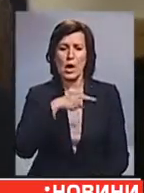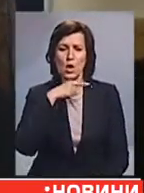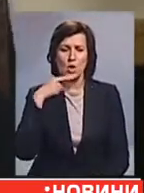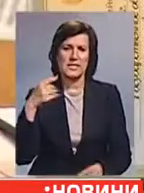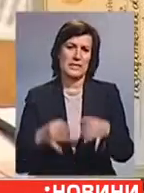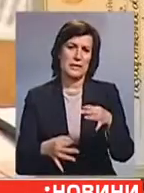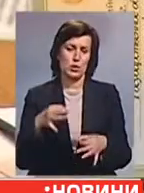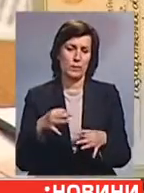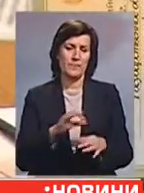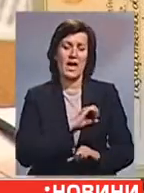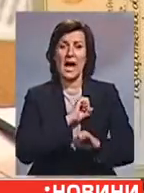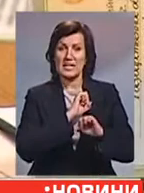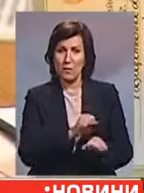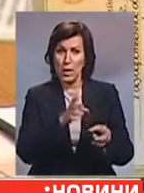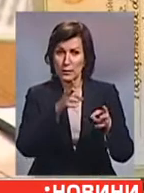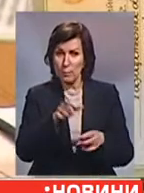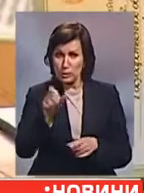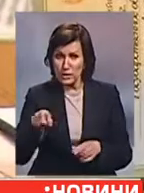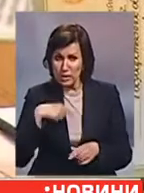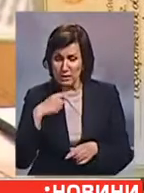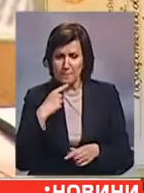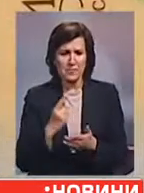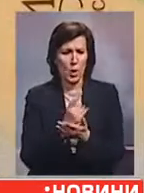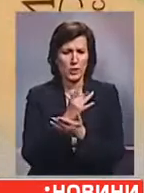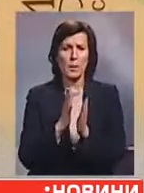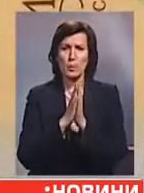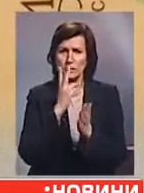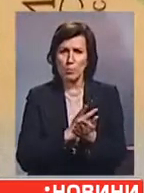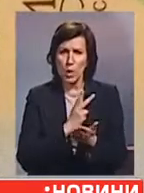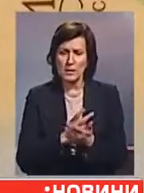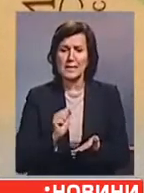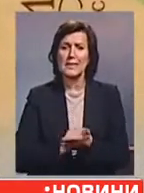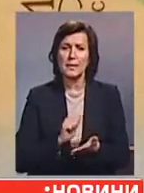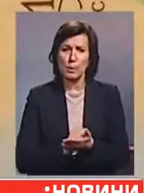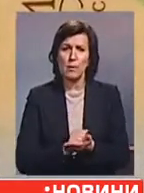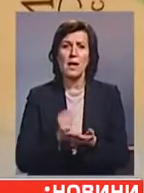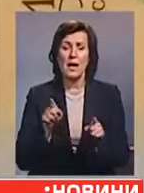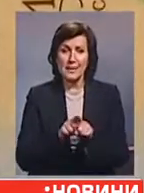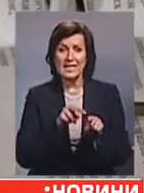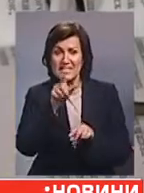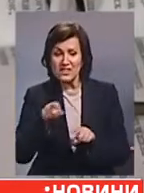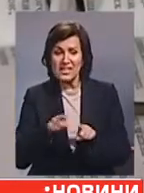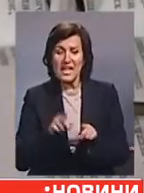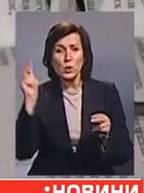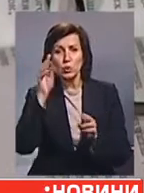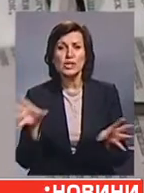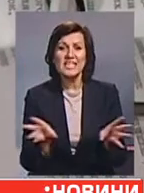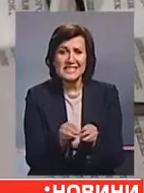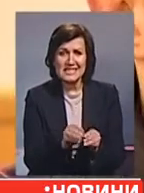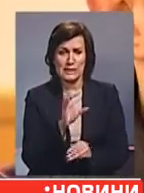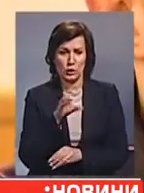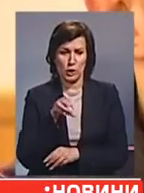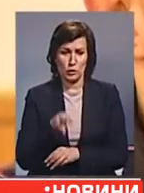російський суд. Адвокат постраждалих каже, неодноразово просив показати диплом, як і свідків, які вчилися зі